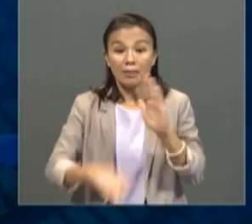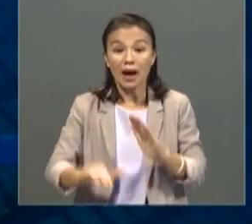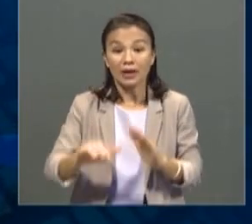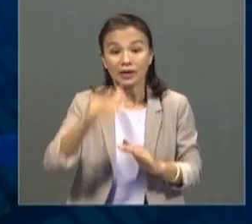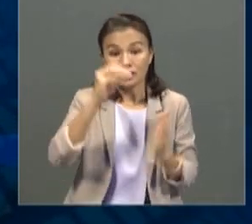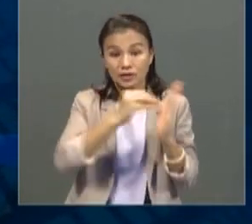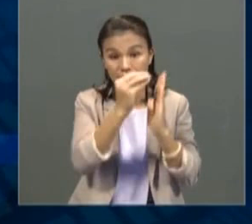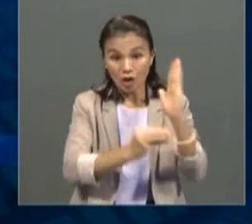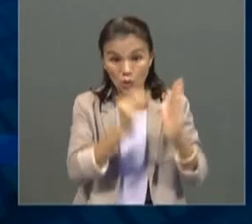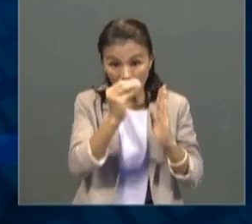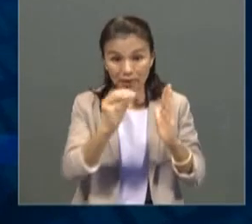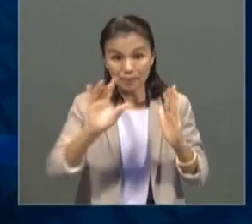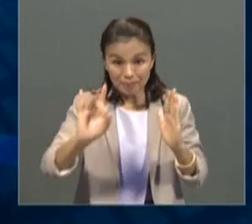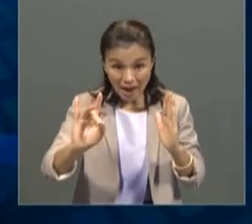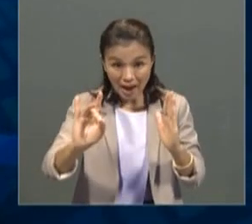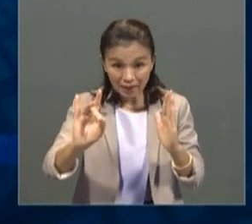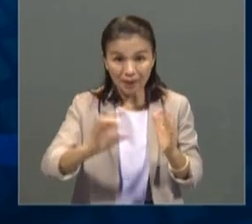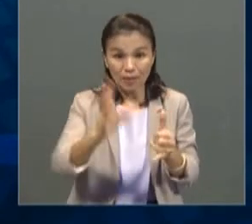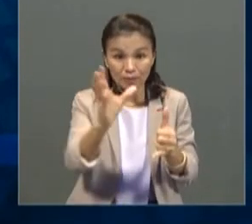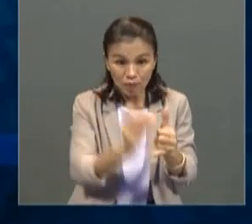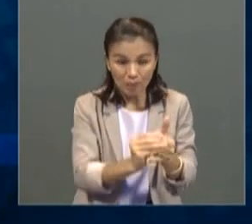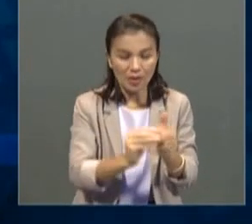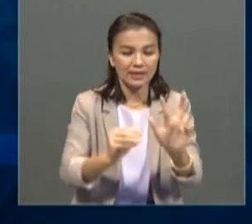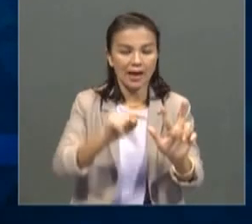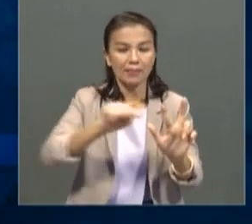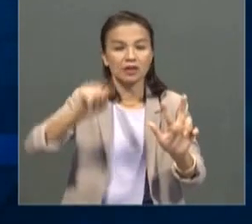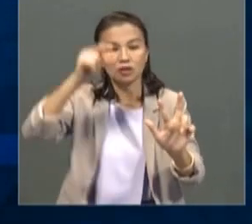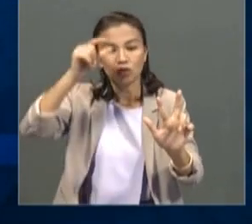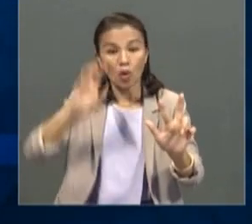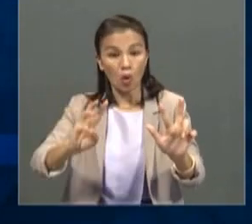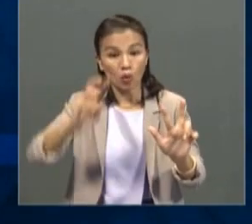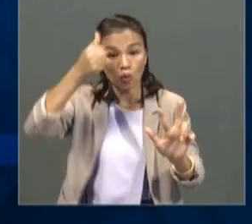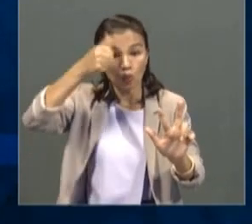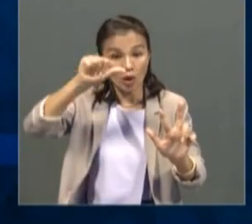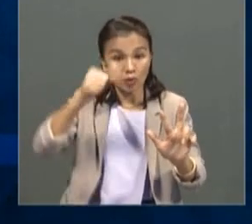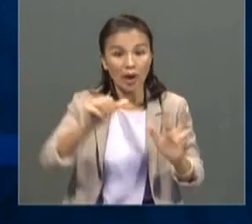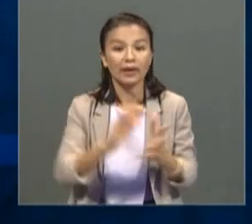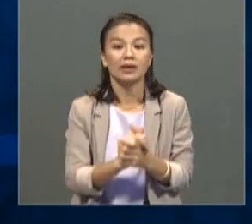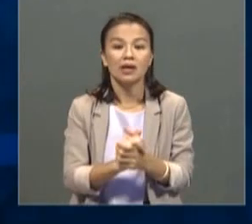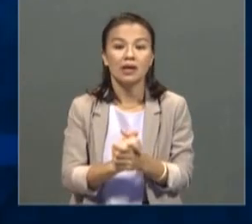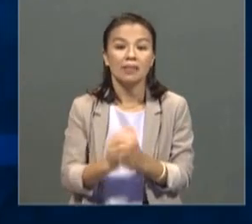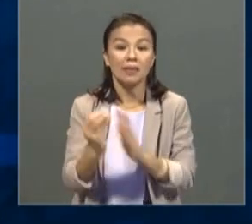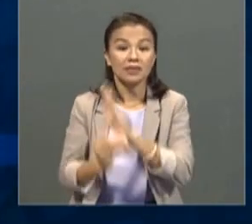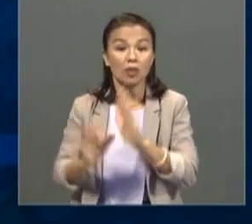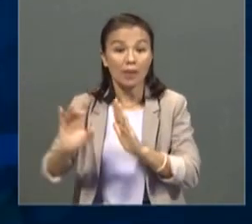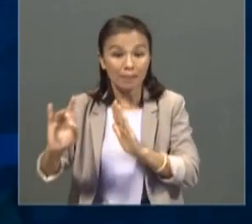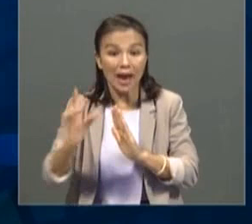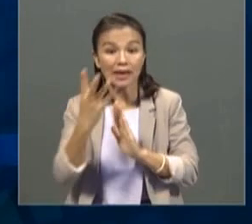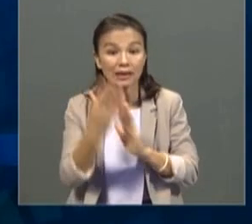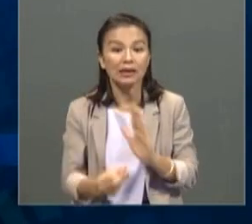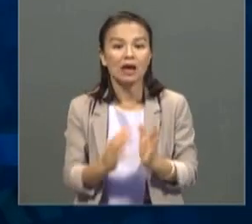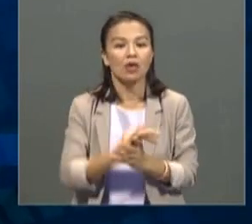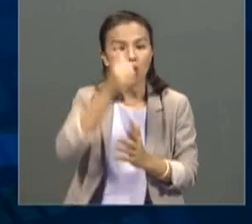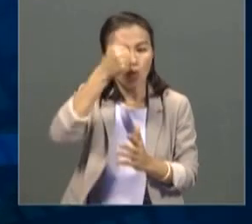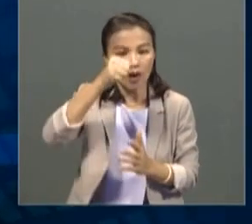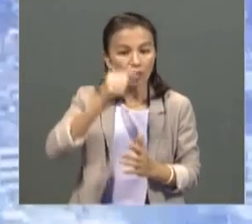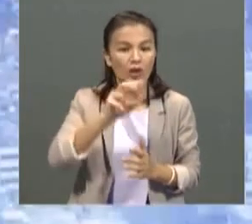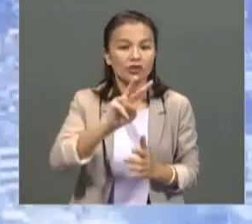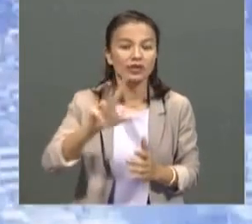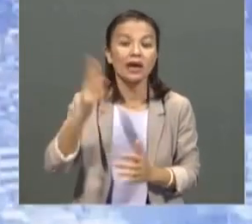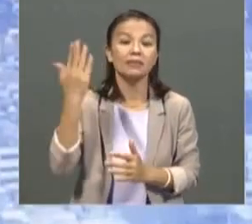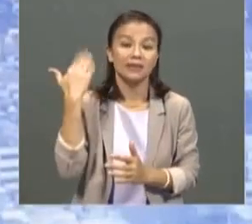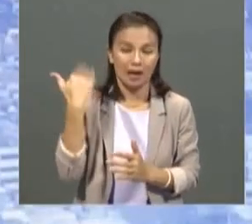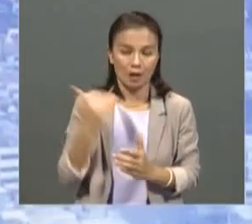าการนี้เช้าเย็นที่มาปูกูสักแก่เลยฮะจะร้อเลยมวยเอาเนี่ยจะวิเศษขยันชีบาร์เลยร้อนจะนอนเปลี่ยนมีโชคบีบจับจะร้อนเช้